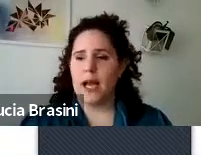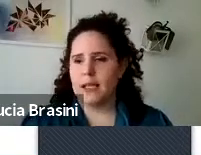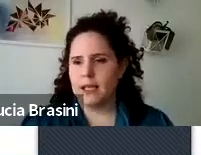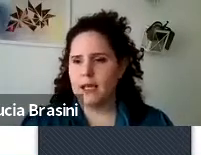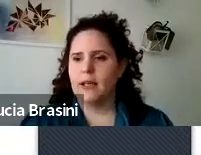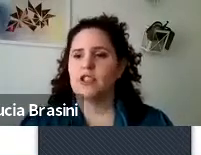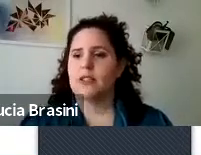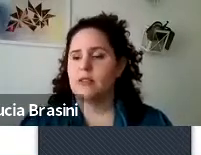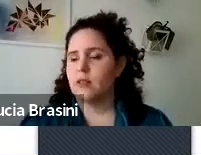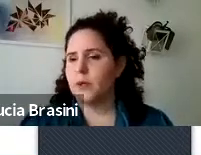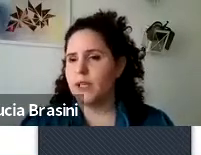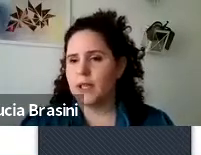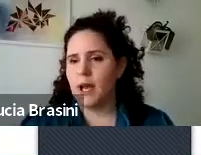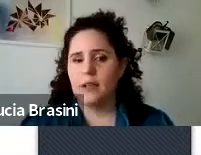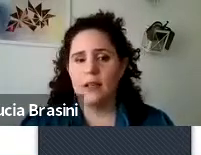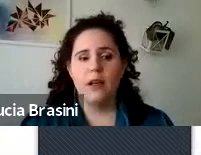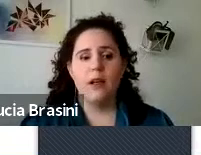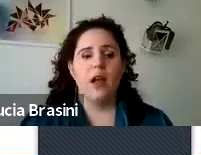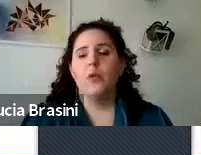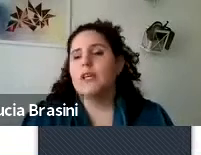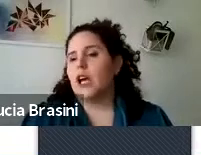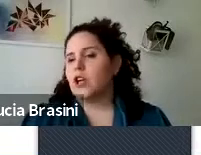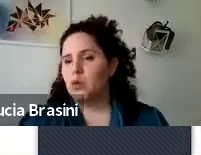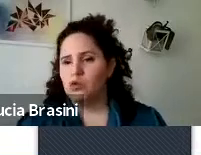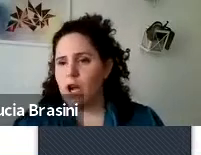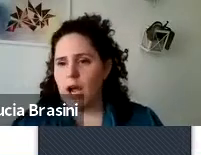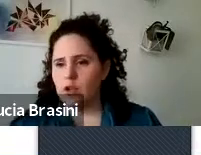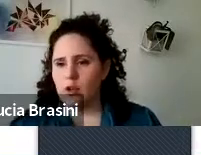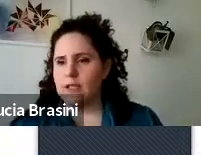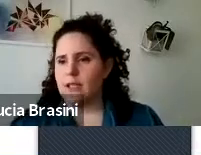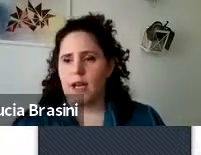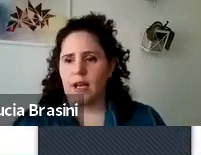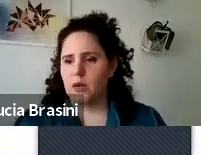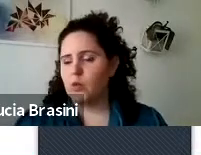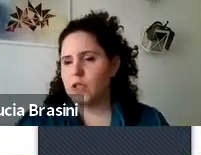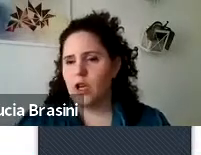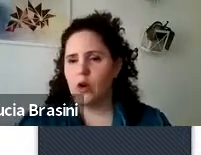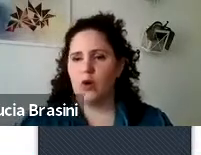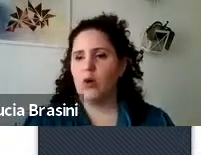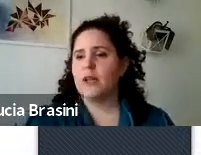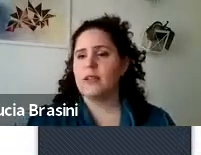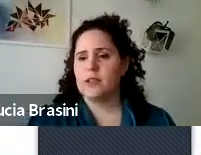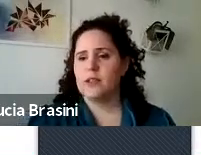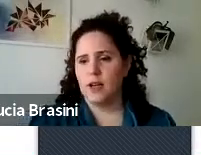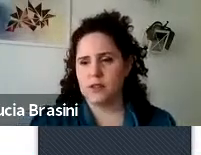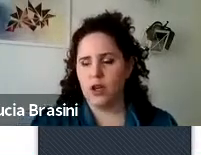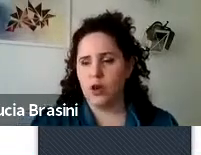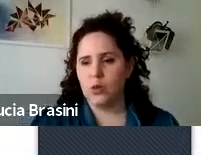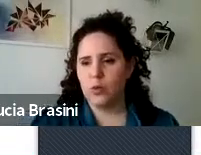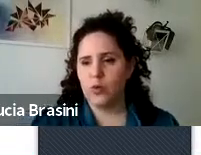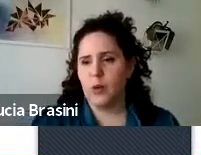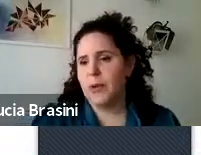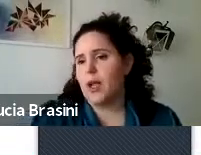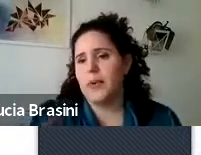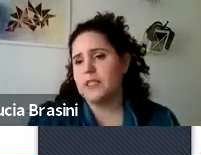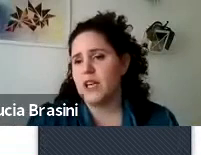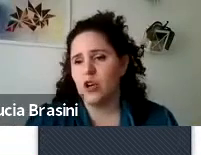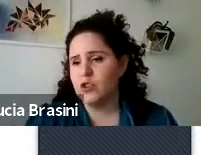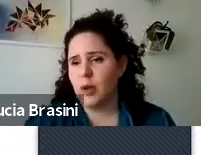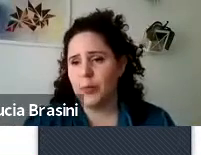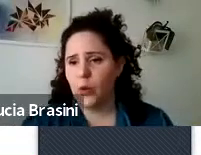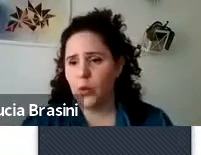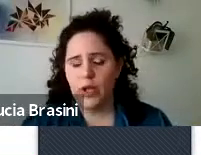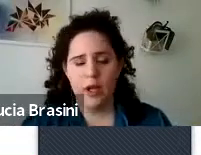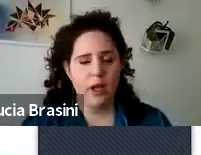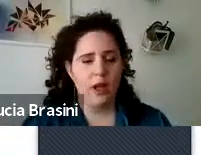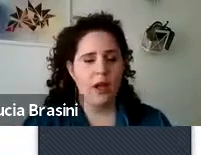esperienze di mancata accessibilità, che quindi ha rinunciato ad andare al museo o a interessarsi alla cultura perché pensa